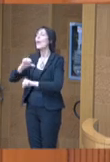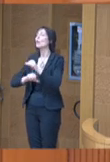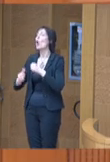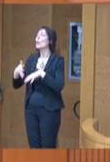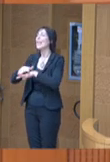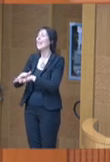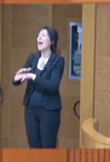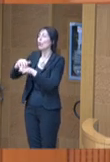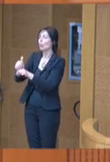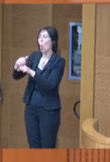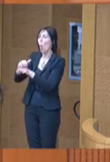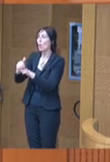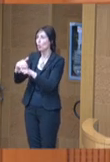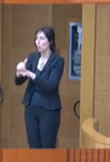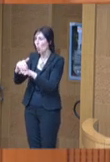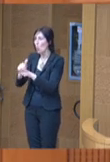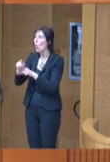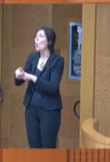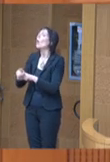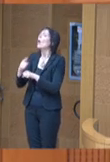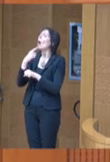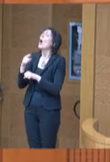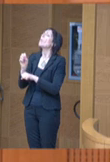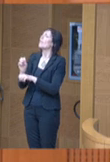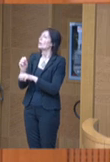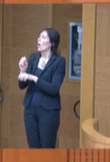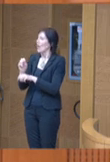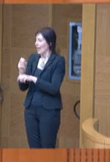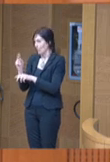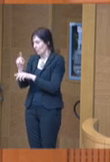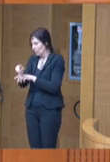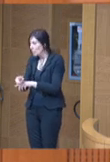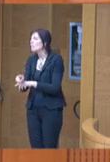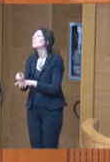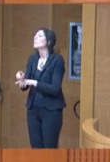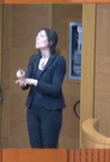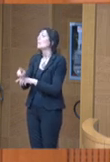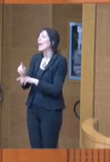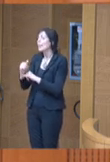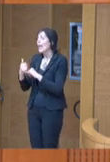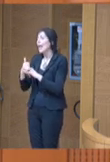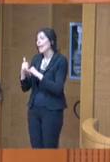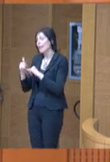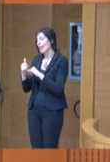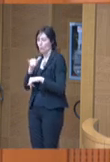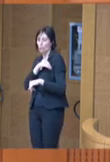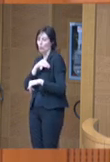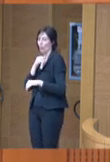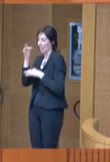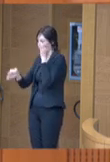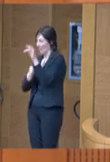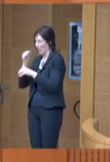scultura realizzato dalla professoressa Lipa, che ringrazio, e quei dettagli verranno descritti dal nostro